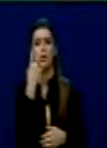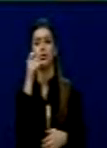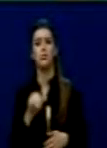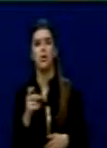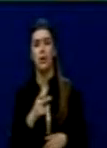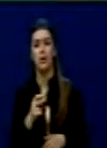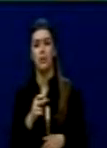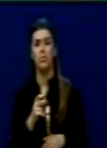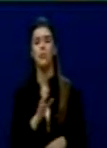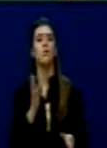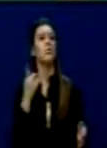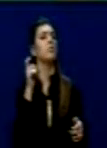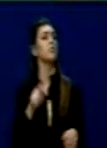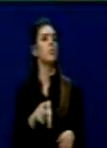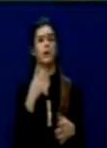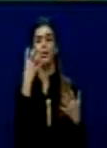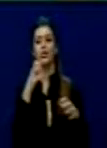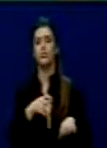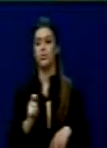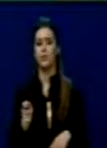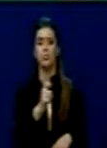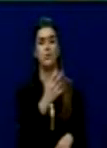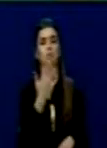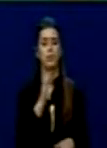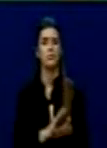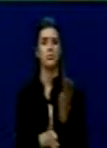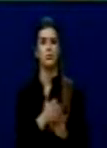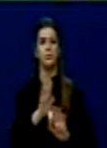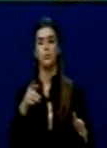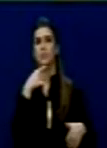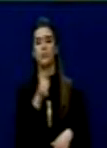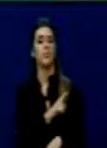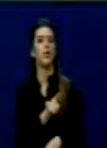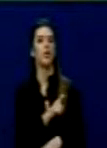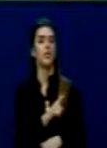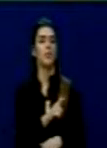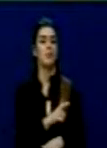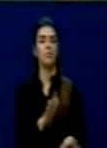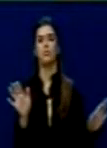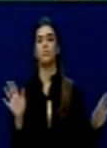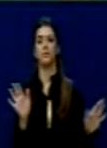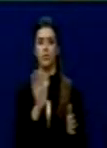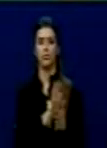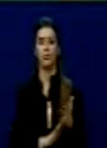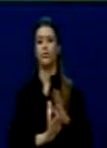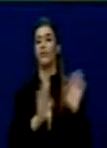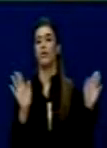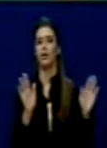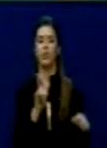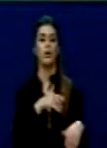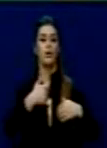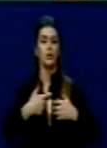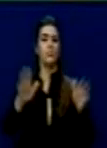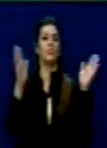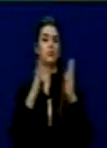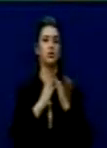100.000 euro u ndonë 900 punëtorëve, u bin nga sa u bin edhe thonë tashmë nuk ka para tjera, që u zbatu një pjesë e vendimit, shkoni tash në